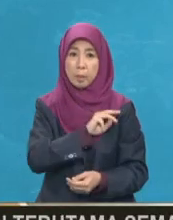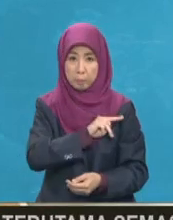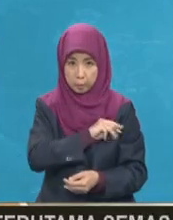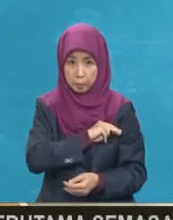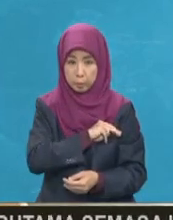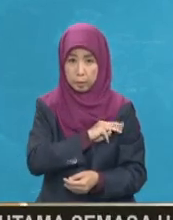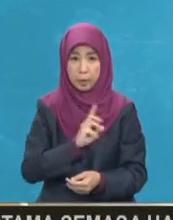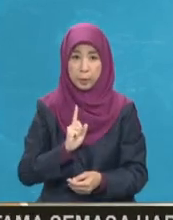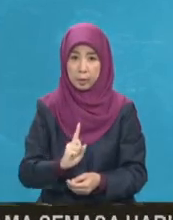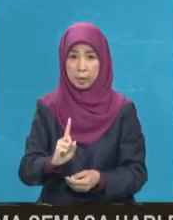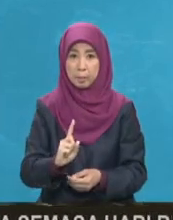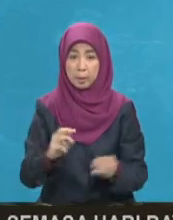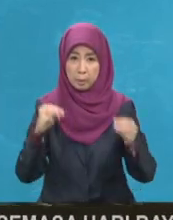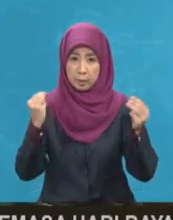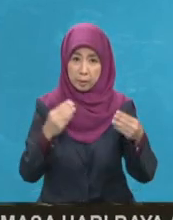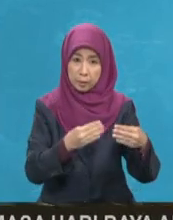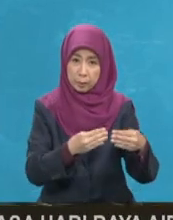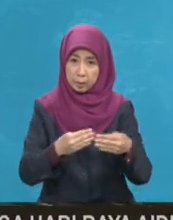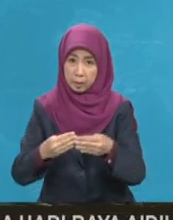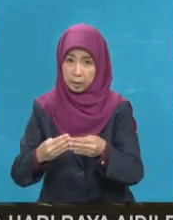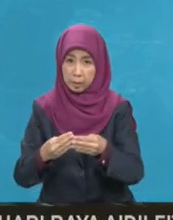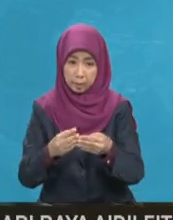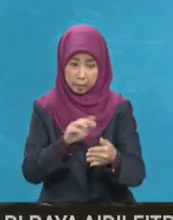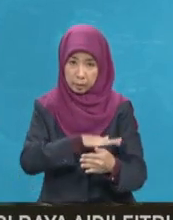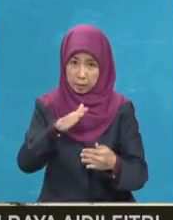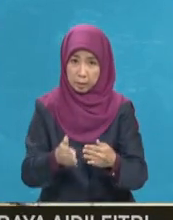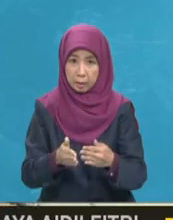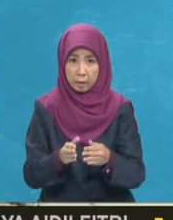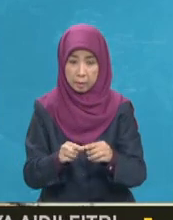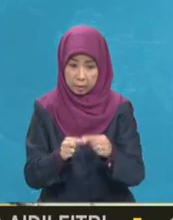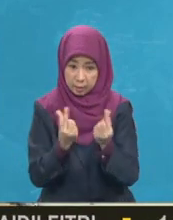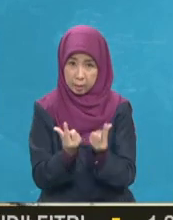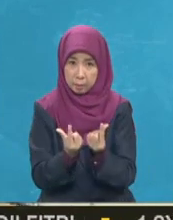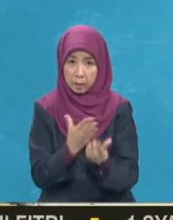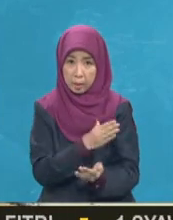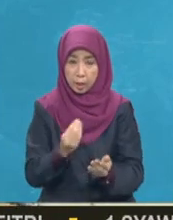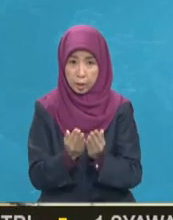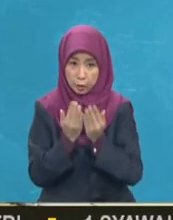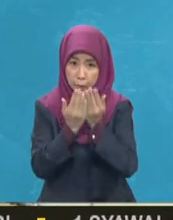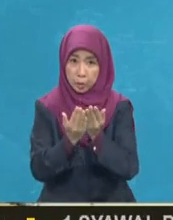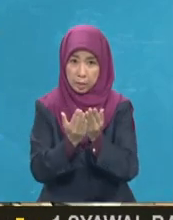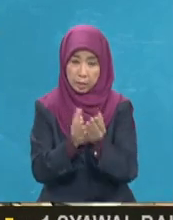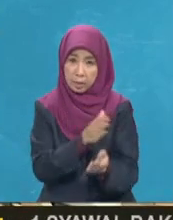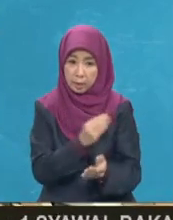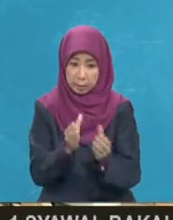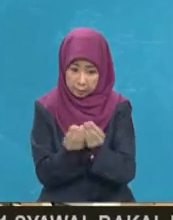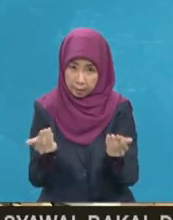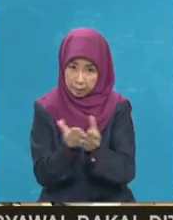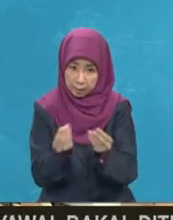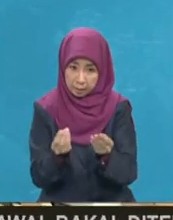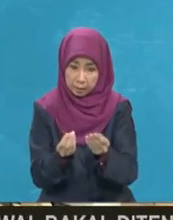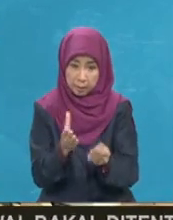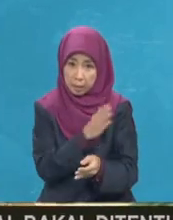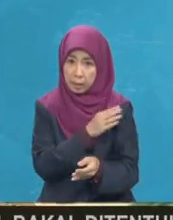hewan ugama Majlis diikuti dengan Majlis khatam doa khatam bacaan tahtim dan tahlil dan baca